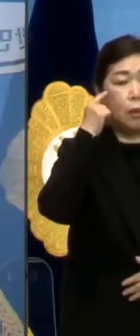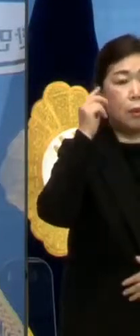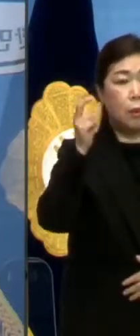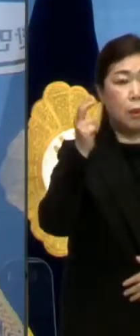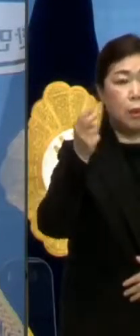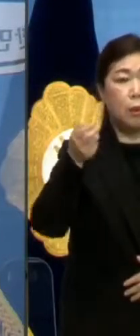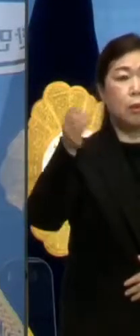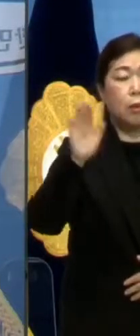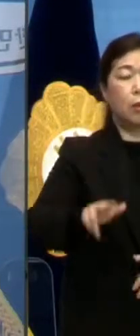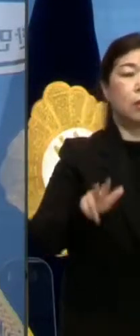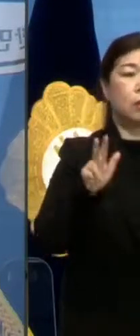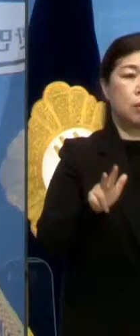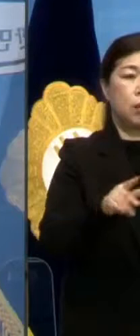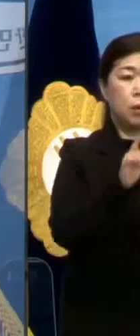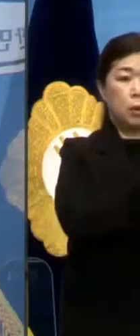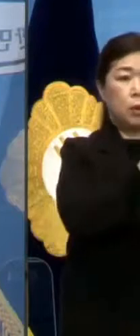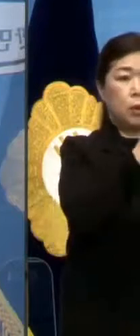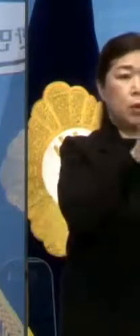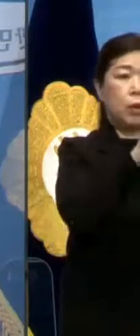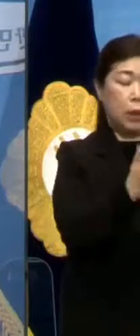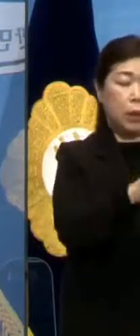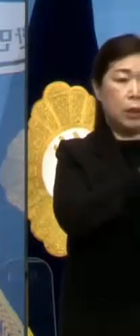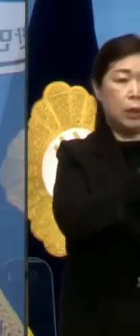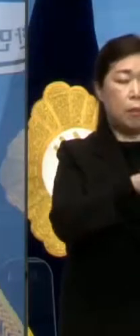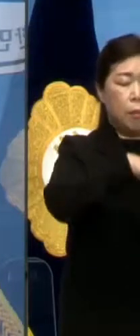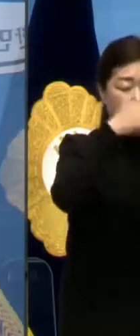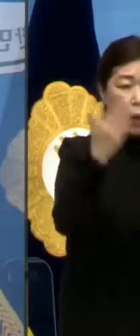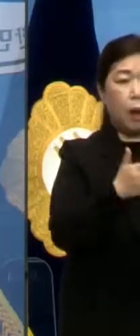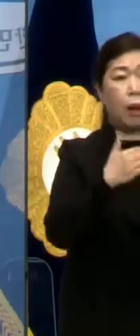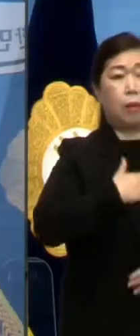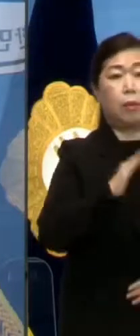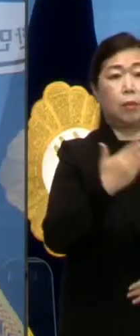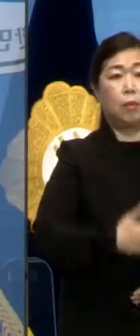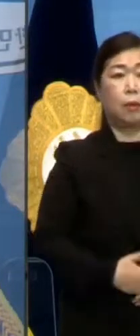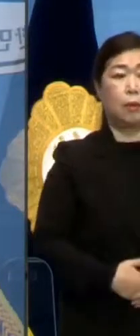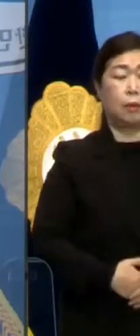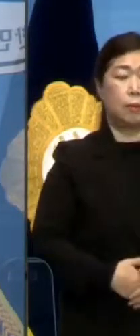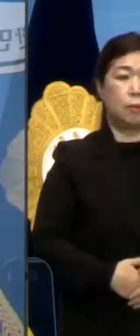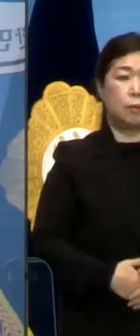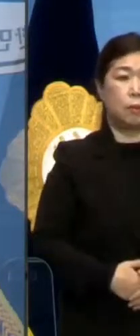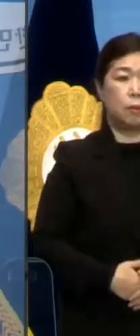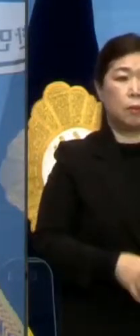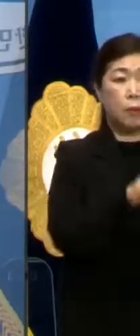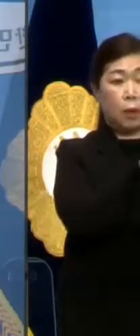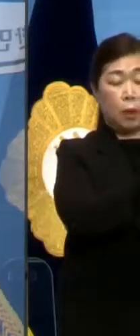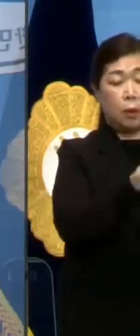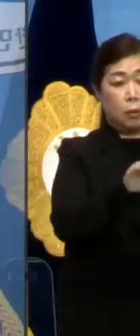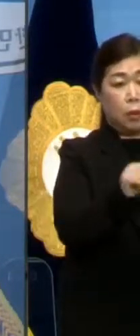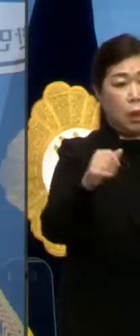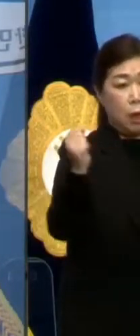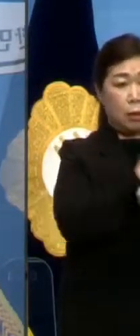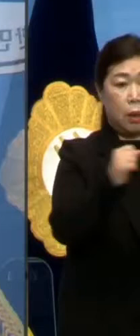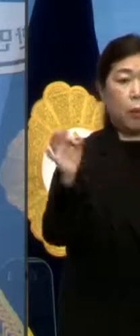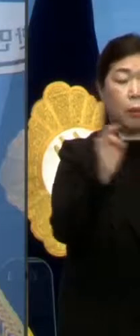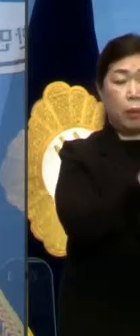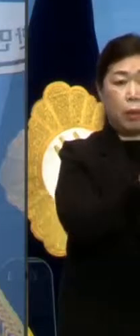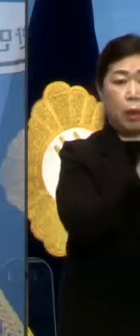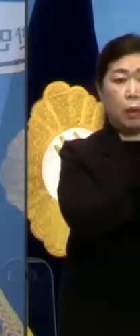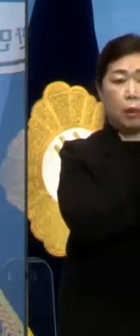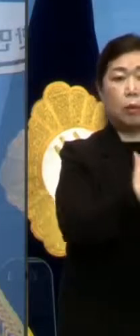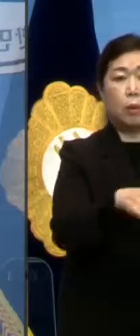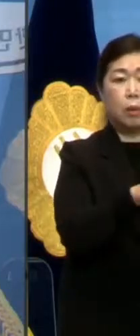이제는 정인이라는 이름을 만인이 알게 되었습니다. 우리 정인이는 이 땅에 학대가 사라지게